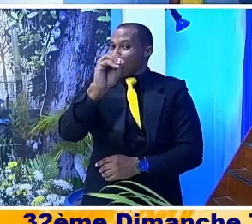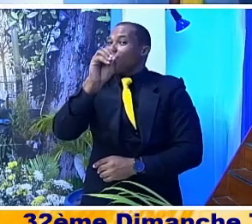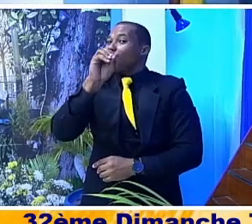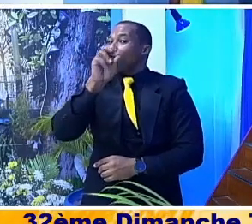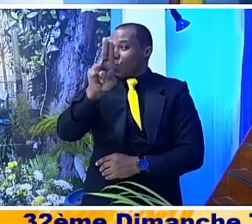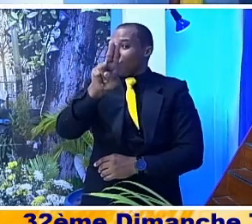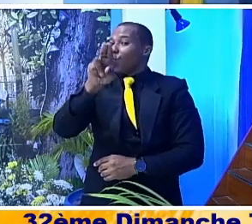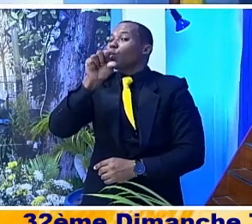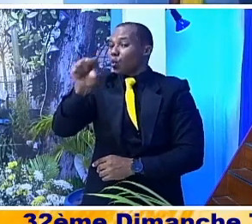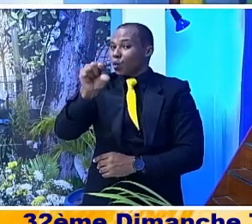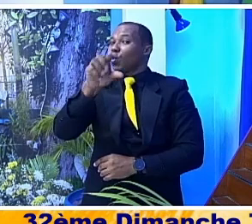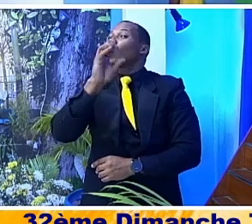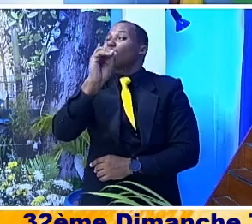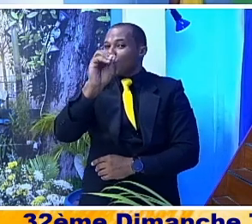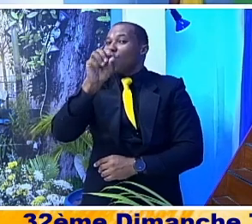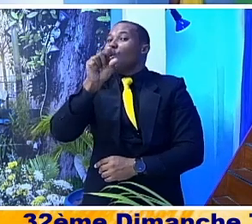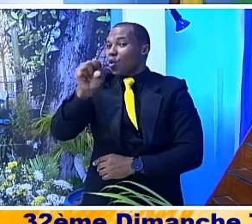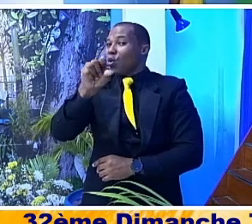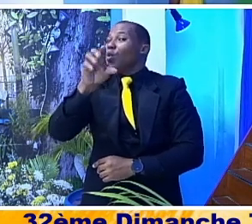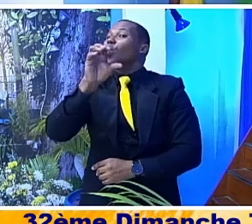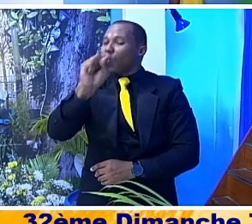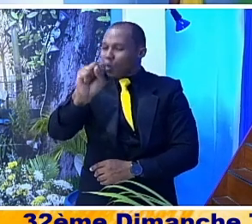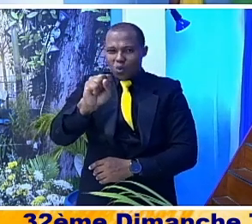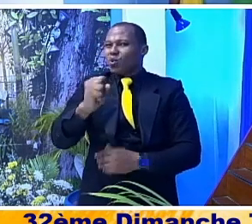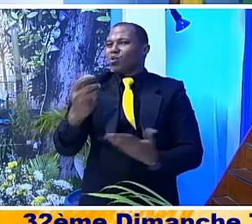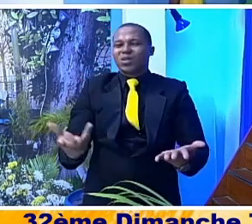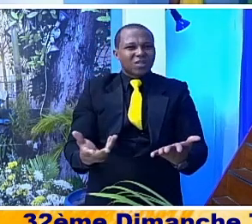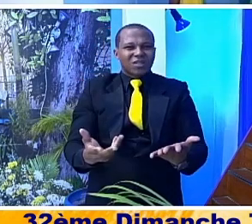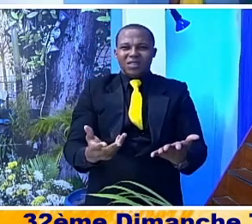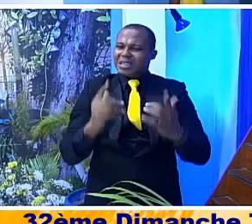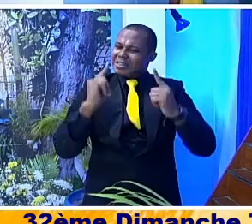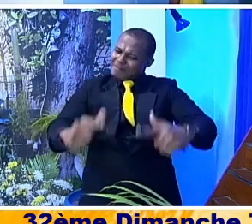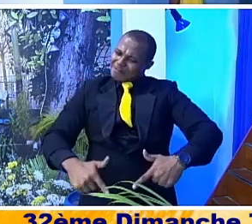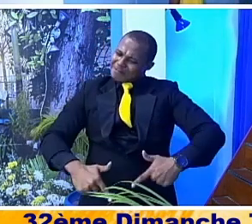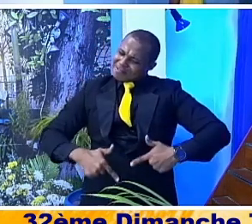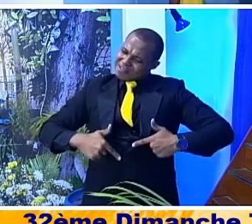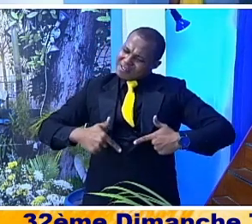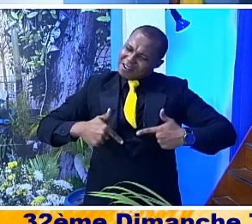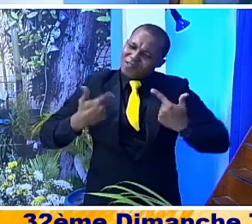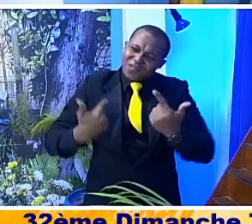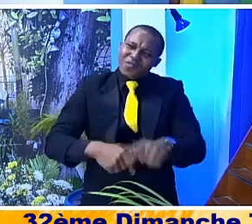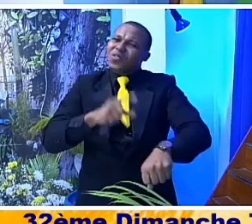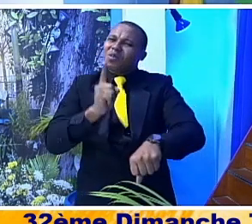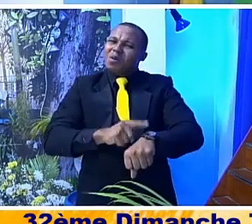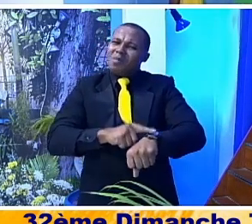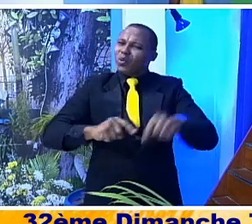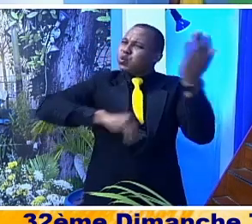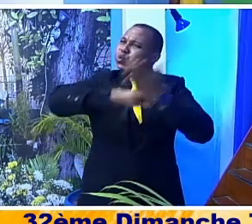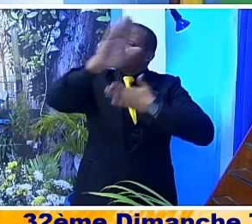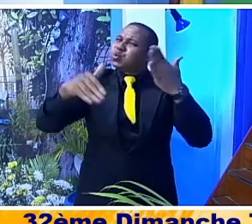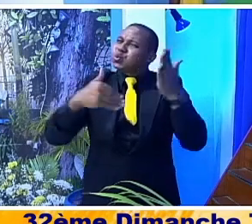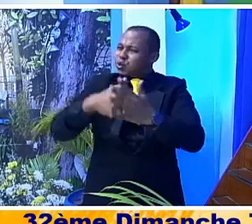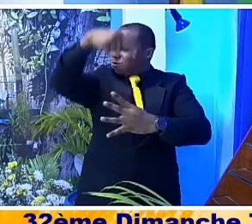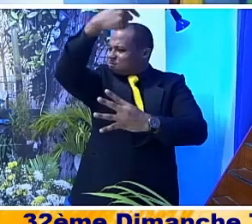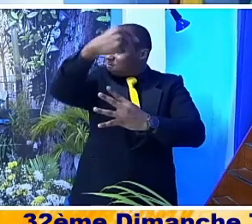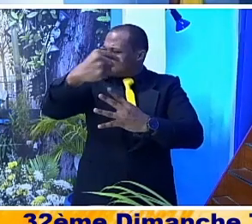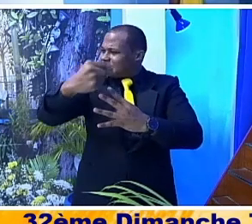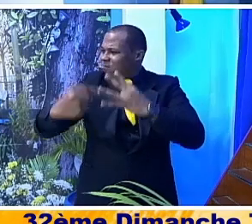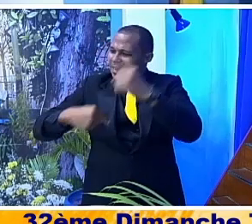Ou pas kabab. Parce que c'est comme si nous vivons nos moments où senti tout bagay pral fini.